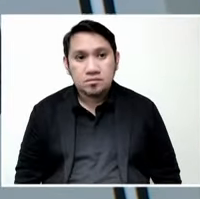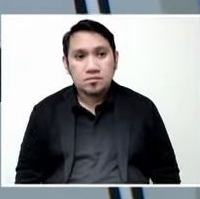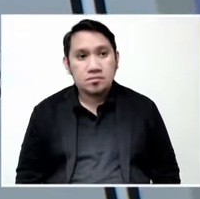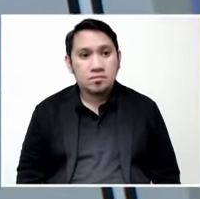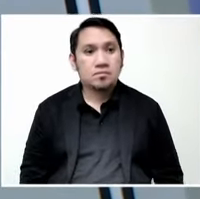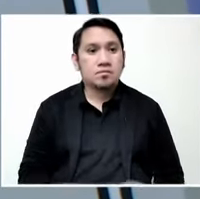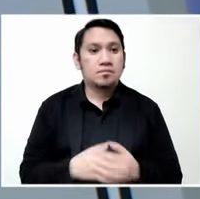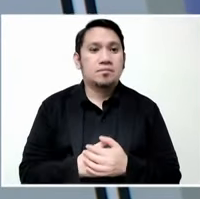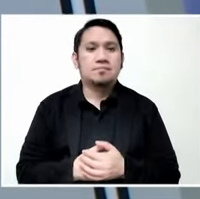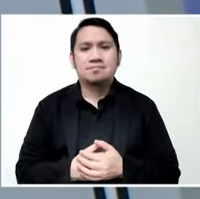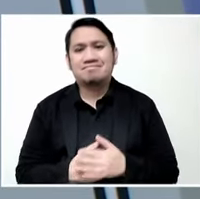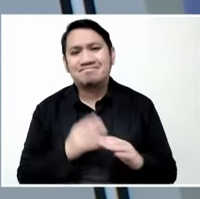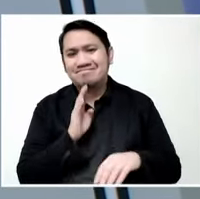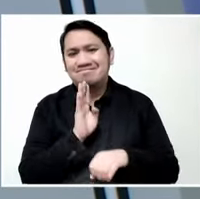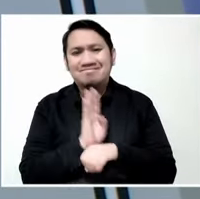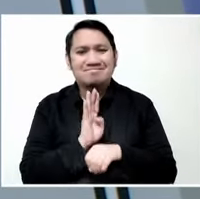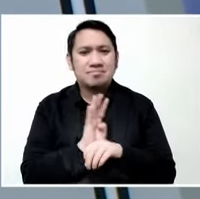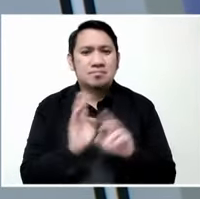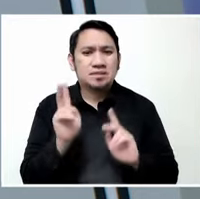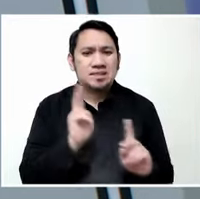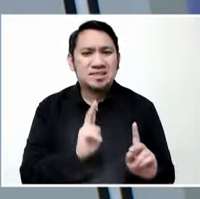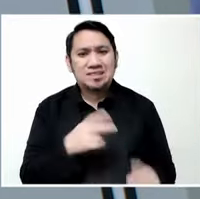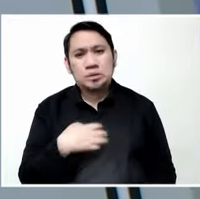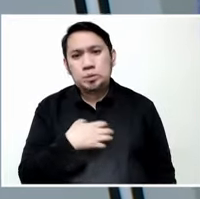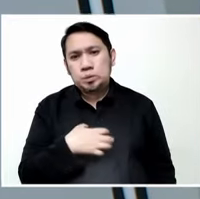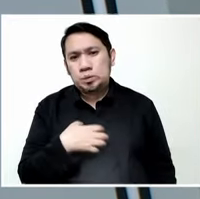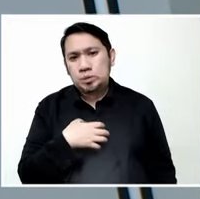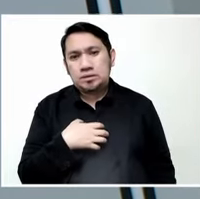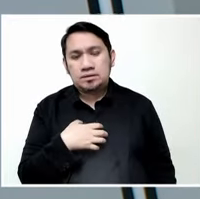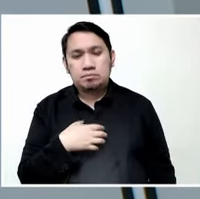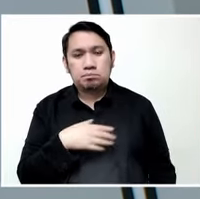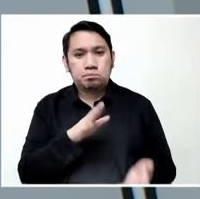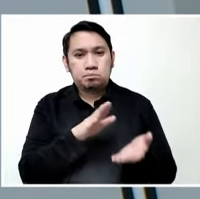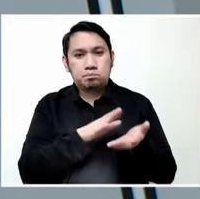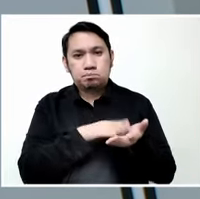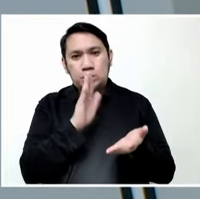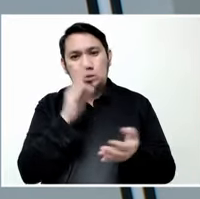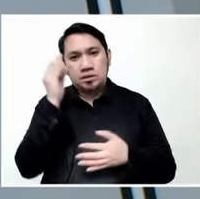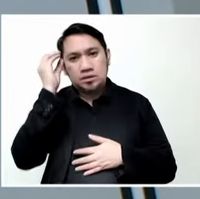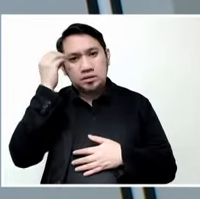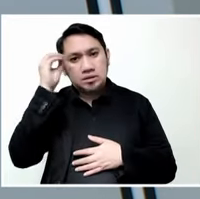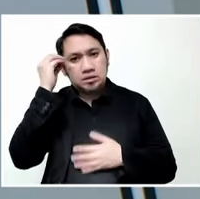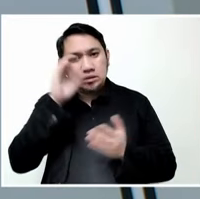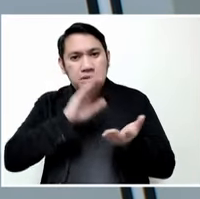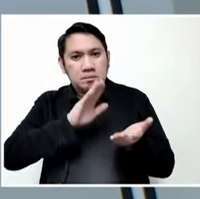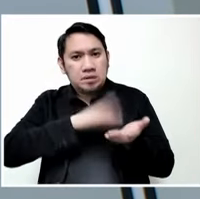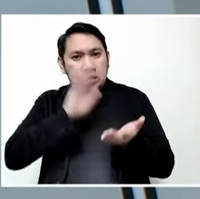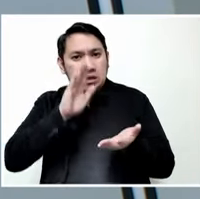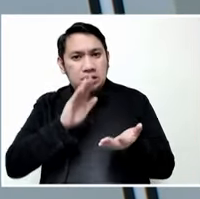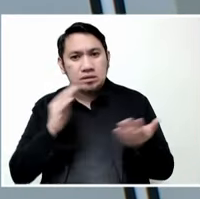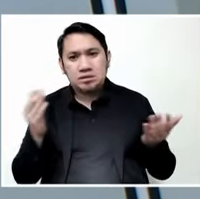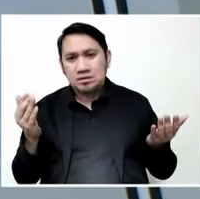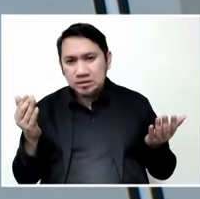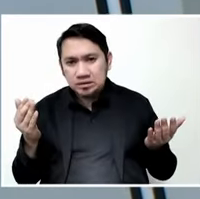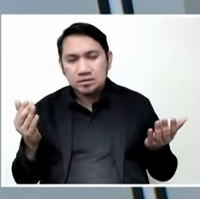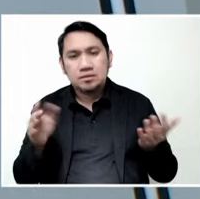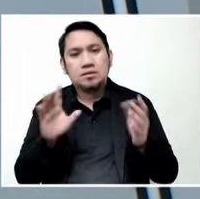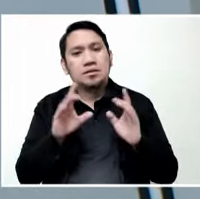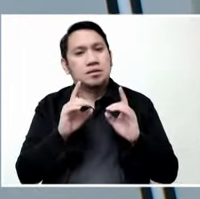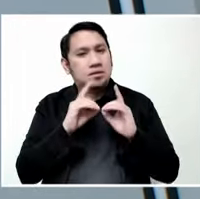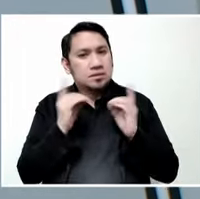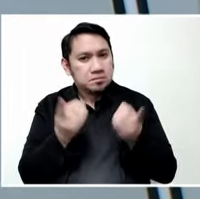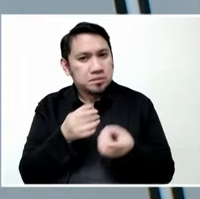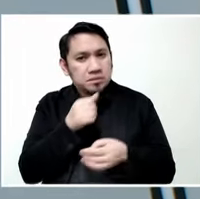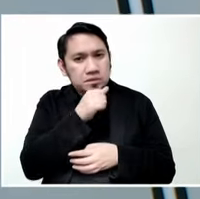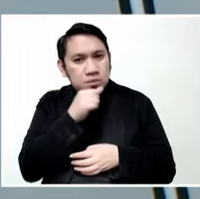Umaaray na po mga negosyante sa tumataas na namang presyo ng sibuyas. At plano po ngayon ng Department of